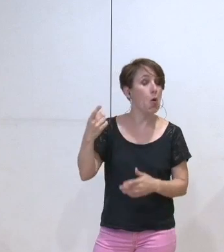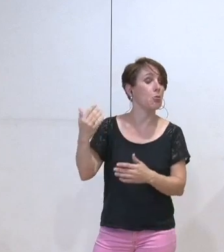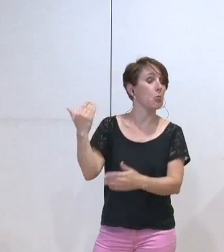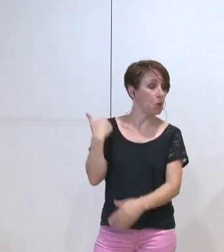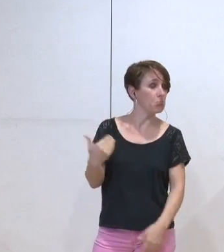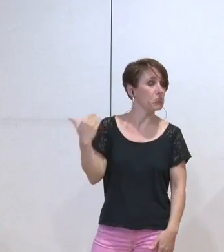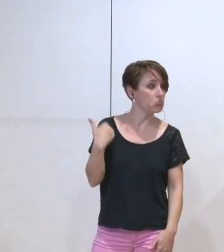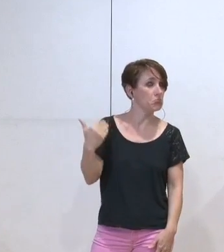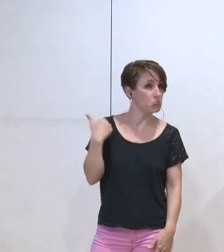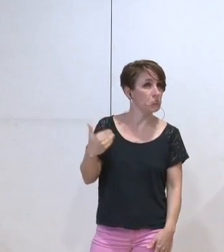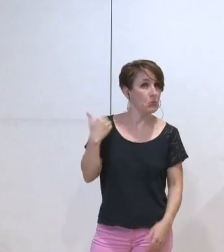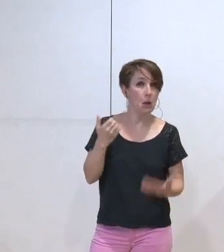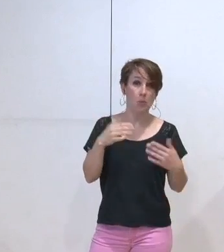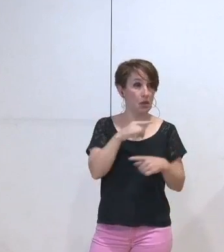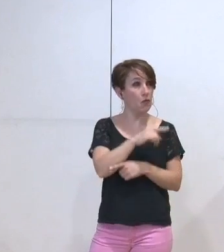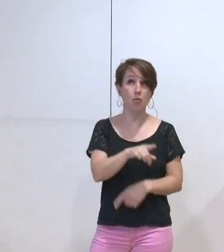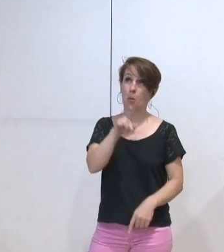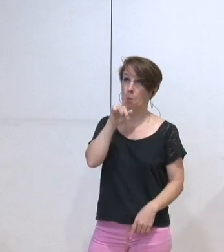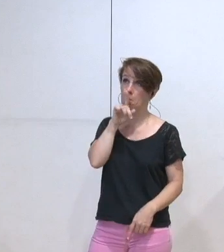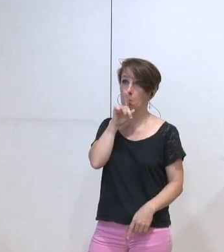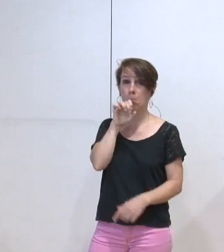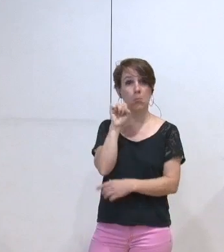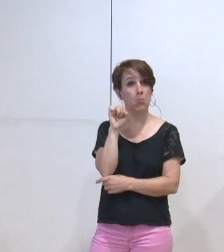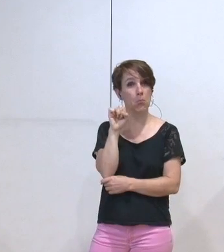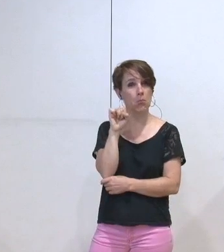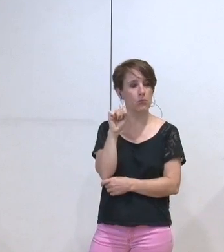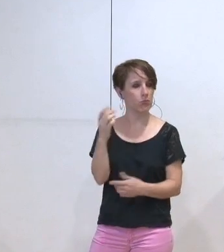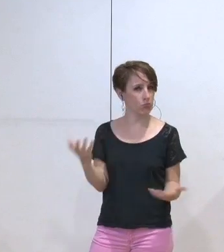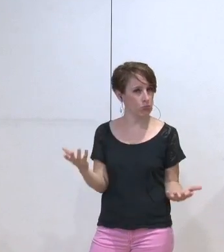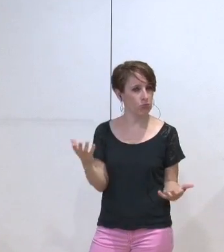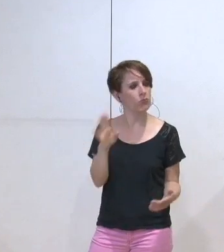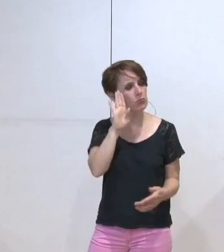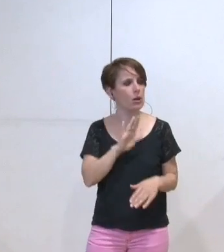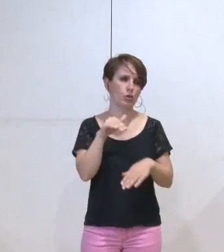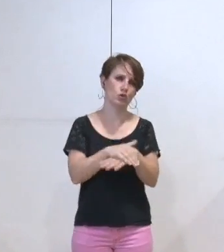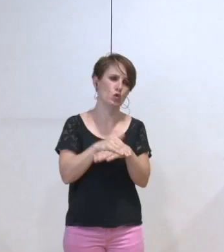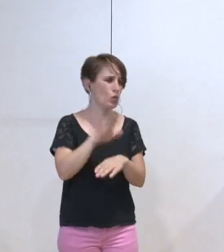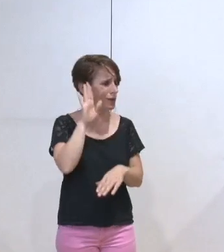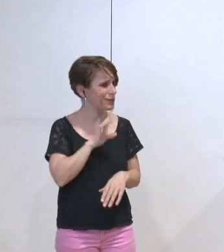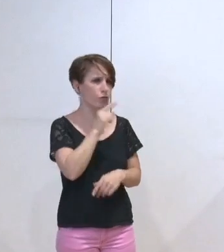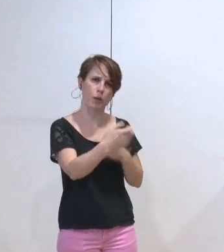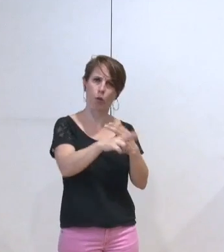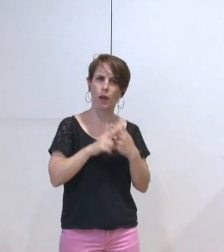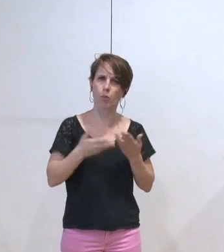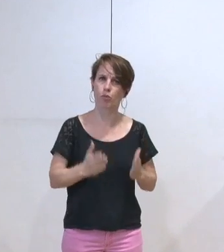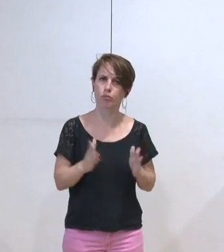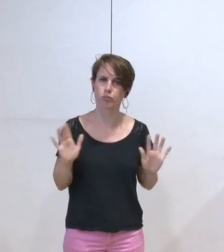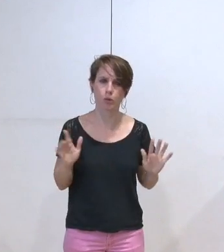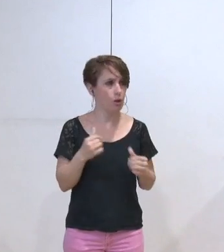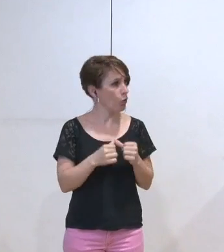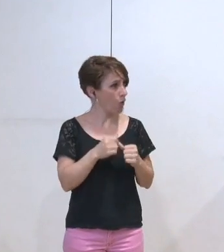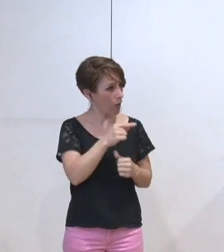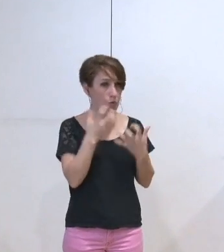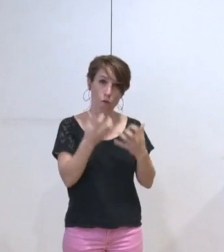excusez-moi ne suscite aucune réaction de votre part nous vous demandons ce soir de nous indiquer avec précision si vous comptez réellement redonner à